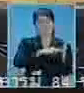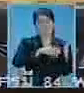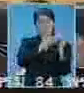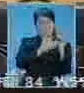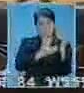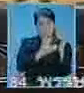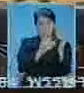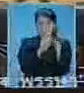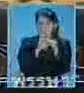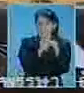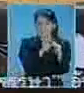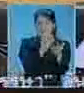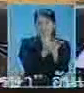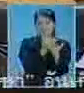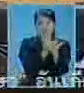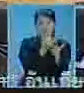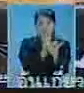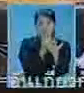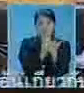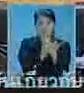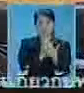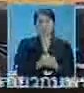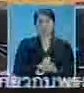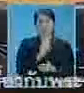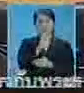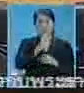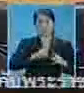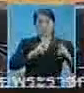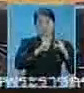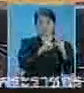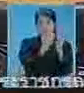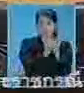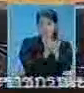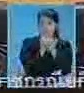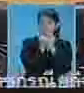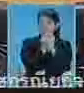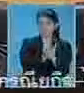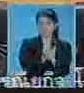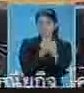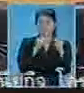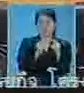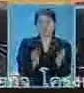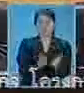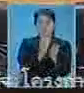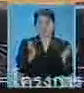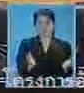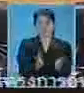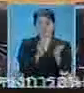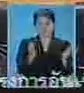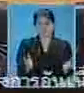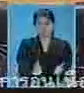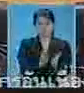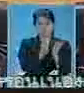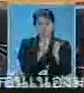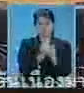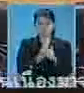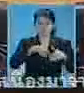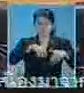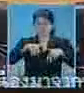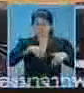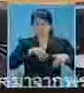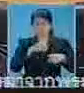การเงินนะครับที่เราได้ใช้ในการที่จะหล่อเลี้ยงและส่งเสริมขีดความสามารถในการแข่งขันของผู้ประก